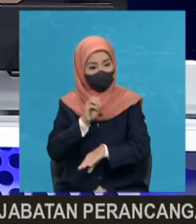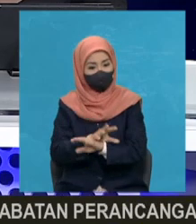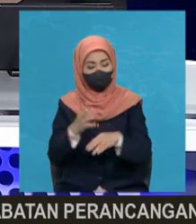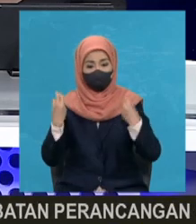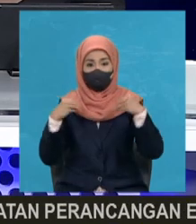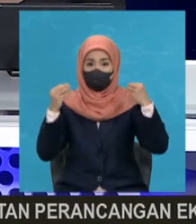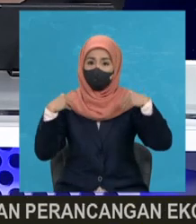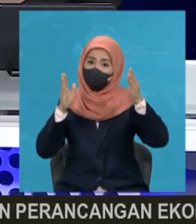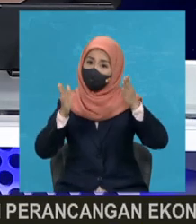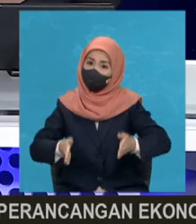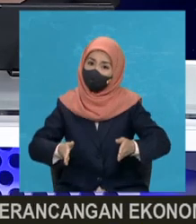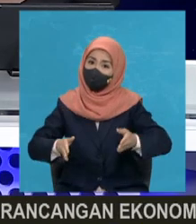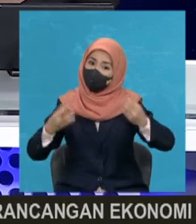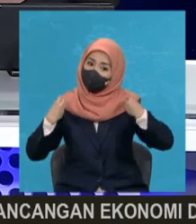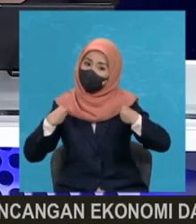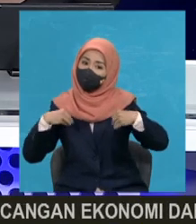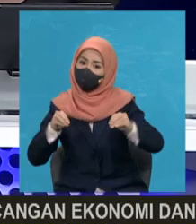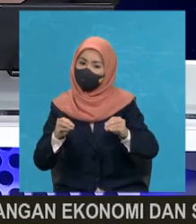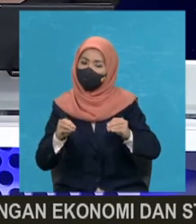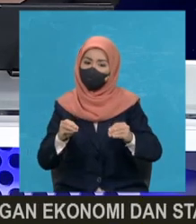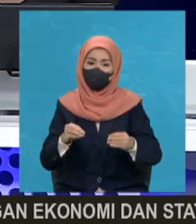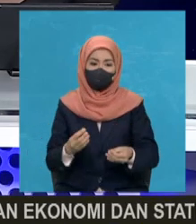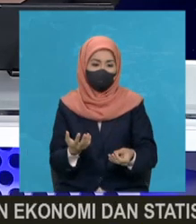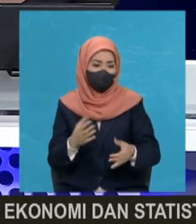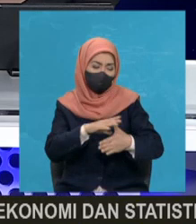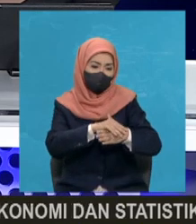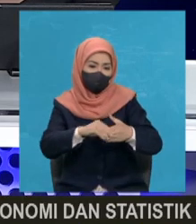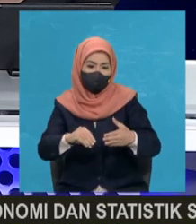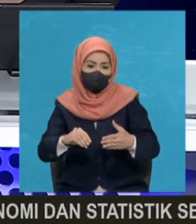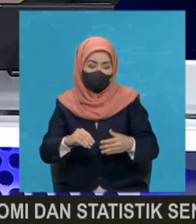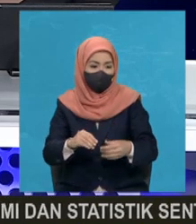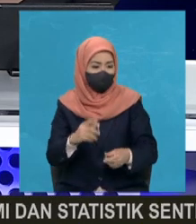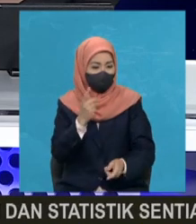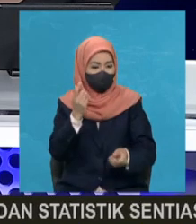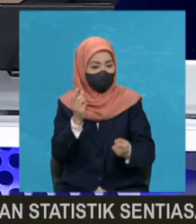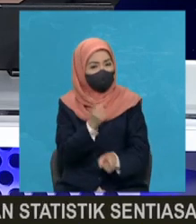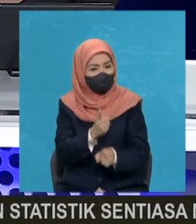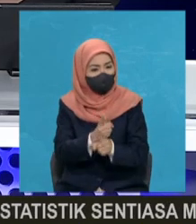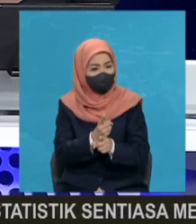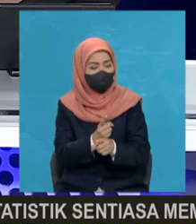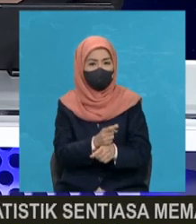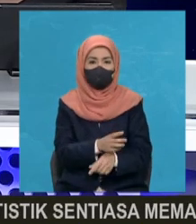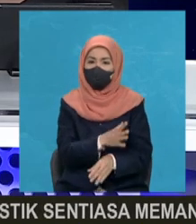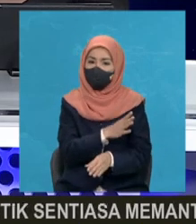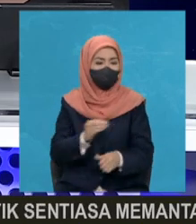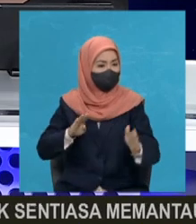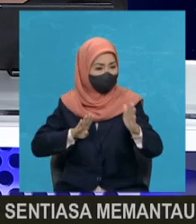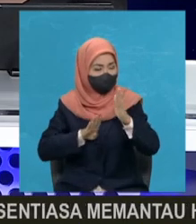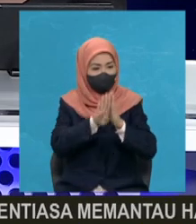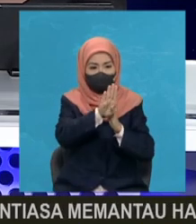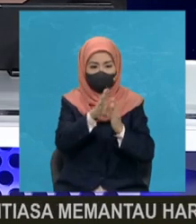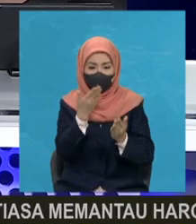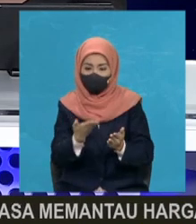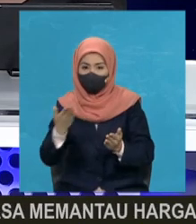Niaga untuk menjual barangan tersebut pada harga yang munasabah dan berpatutan serta tidak mengambil kesempatan menaikkan